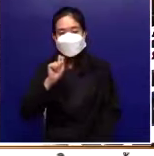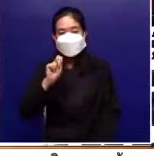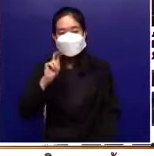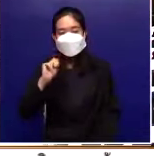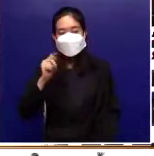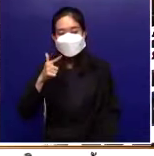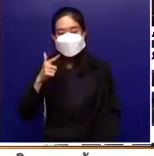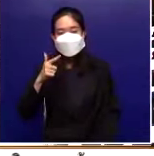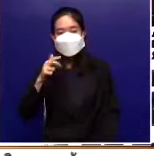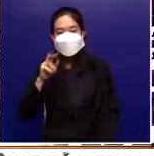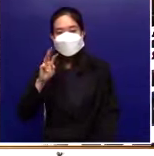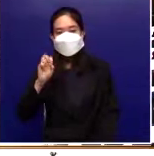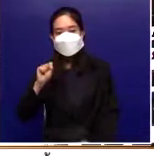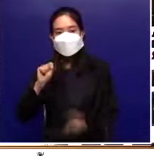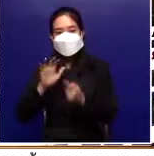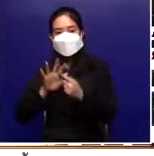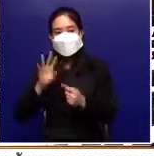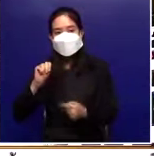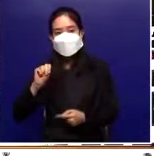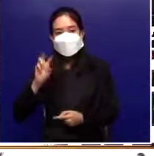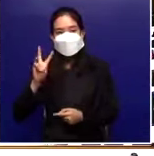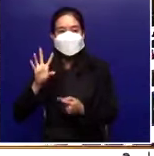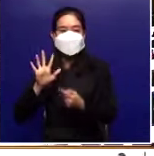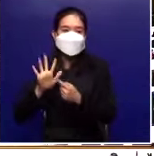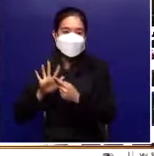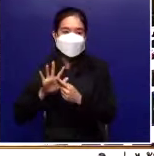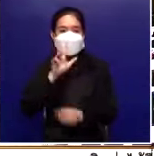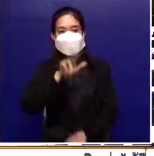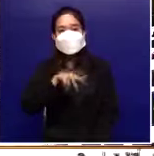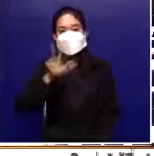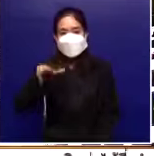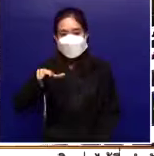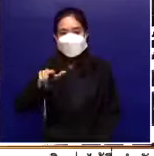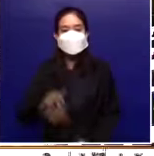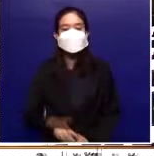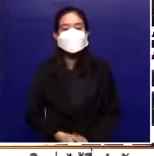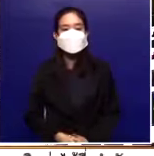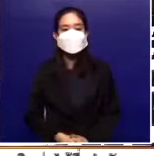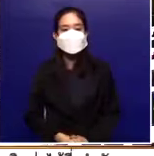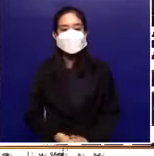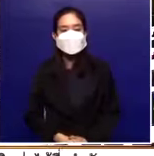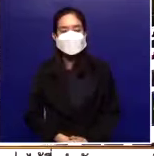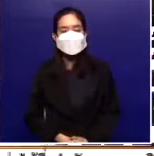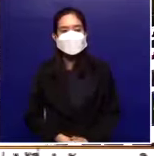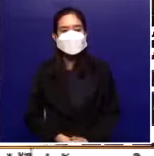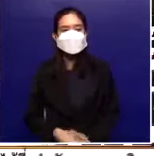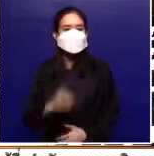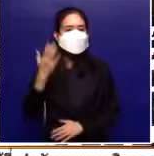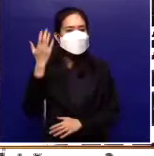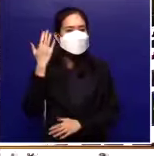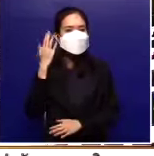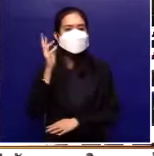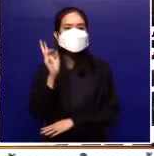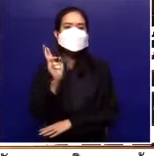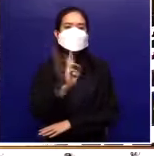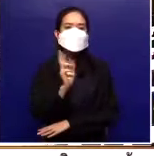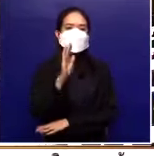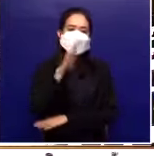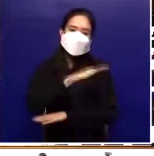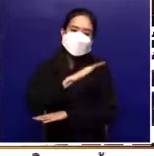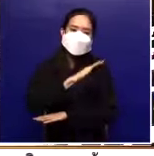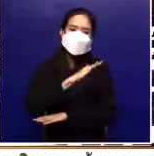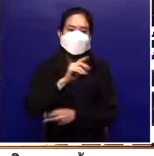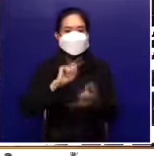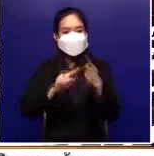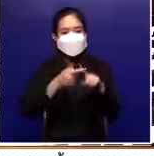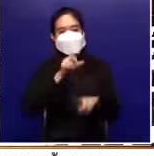ฝ่ายค้านท่านประธานที่เคารพครับเมื่อตอนกลางวันเพื่อนสมาชิกหลายท่านได้อภิปราย